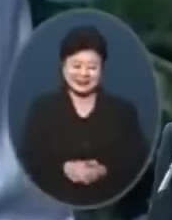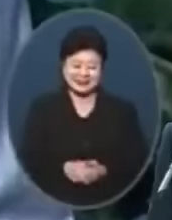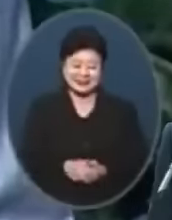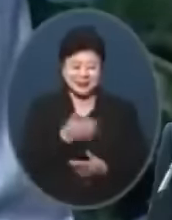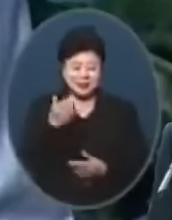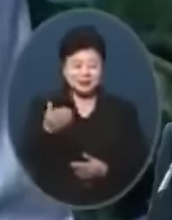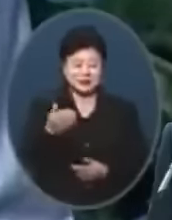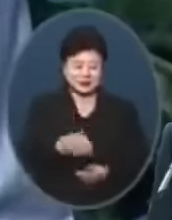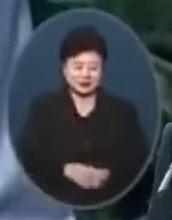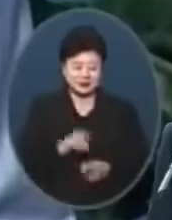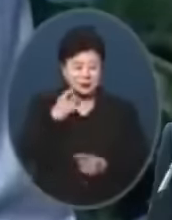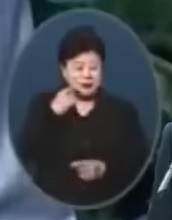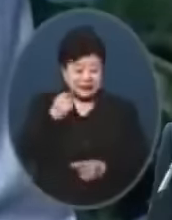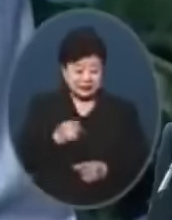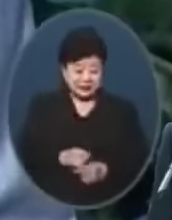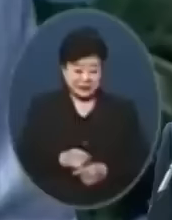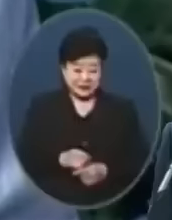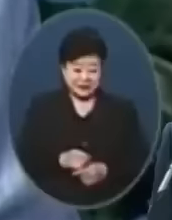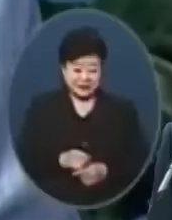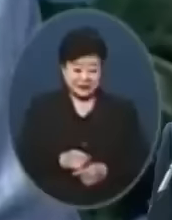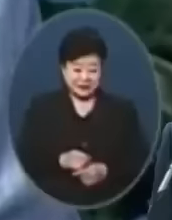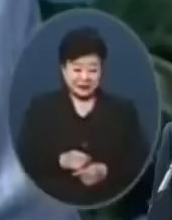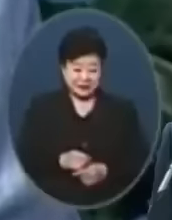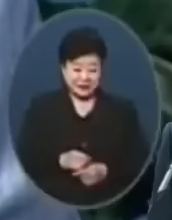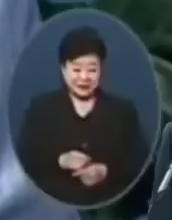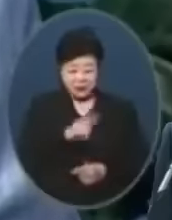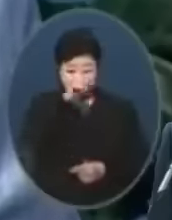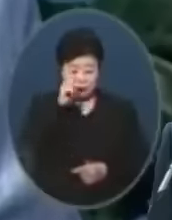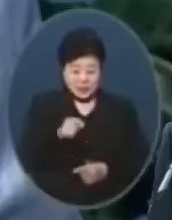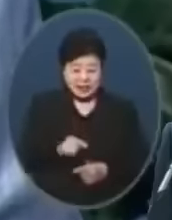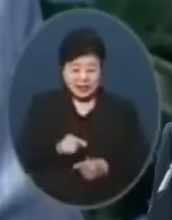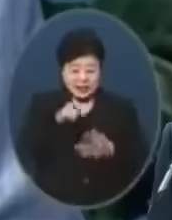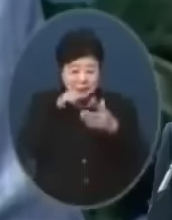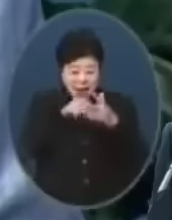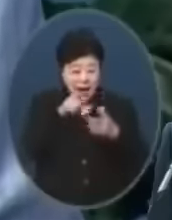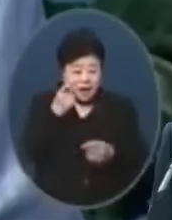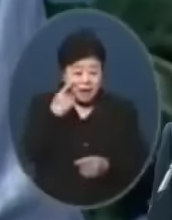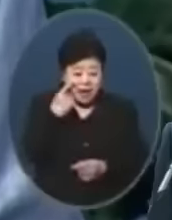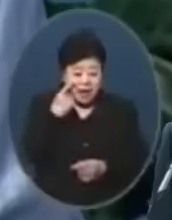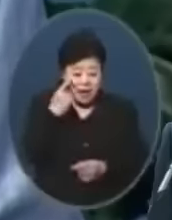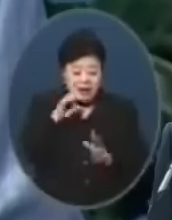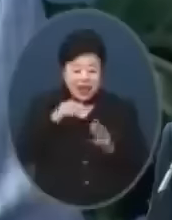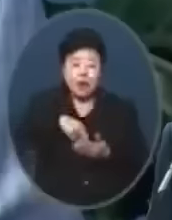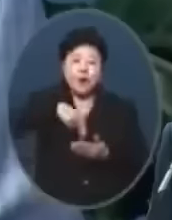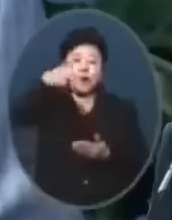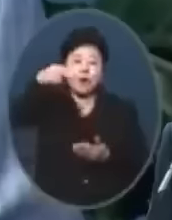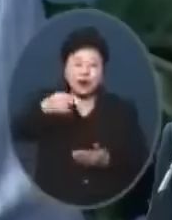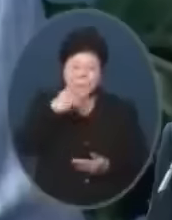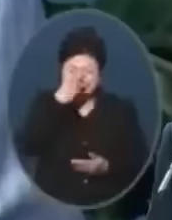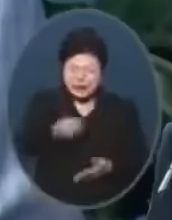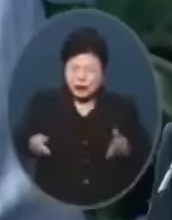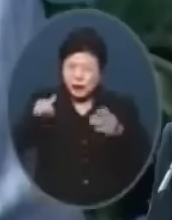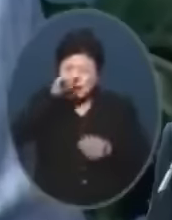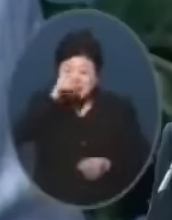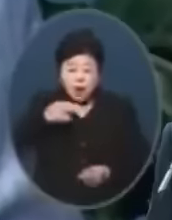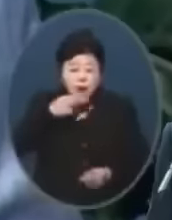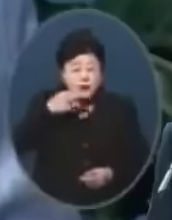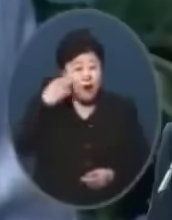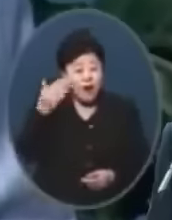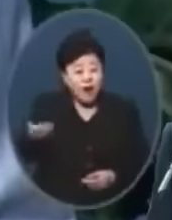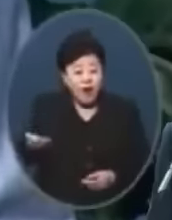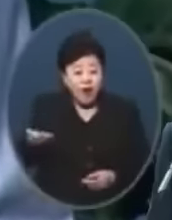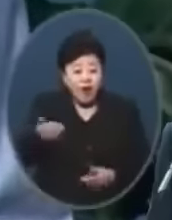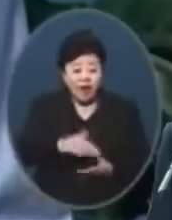여러분, 제가 여러분에게 수수께끼 하나를 할까요? 천국에 올라가면 쓰레기통이 있습니까? 없습니까?